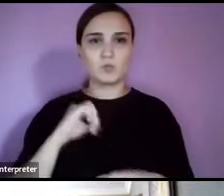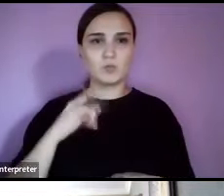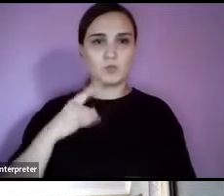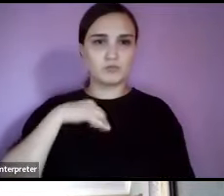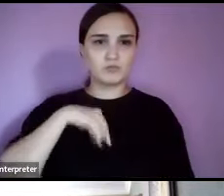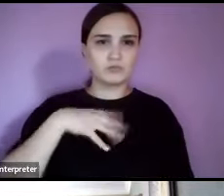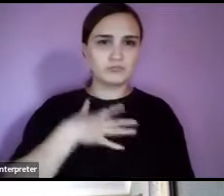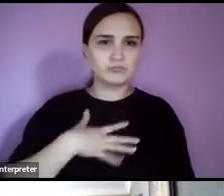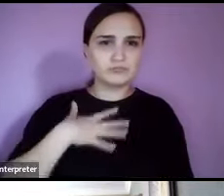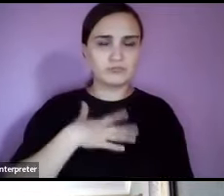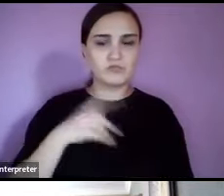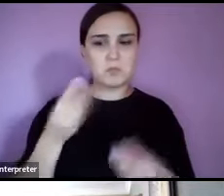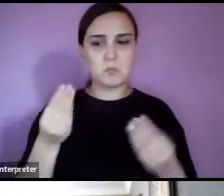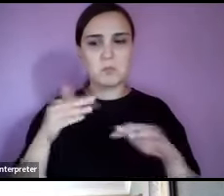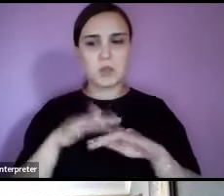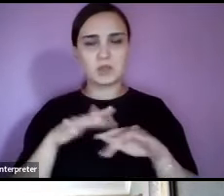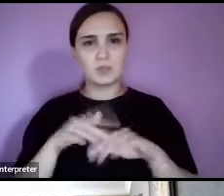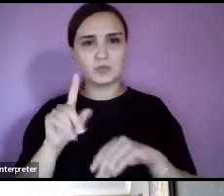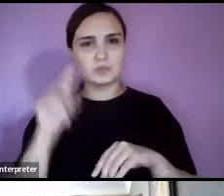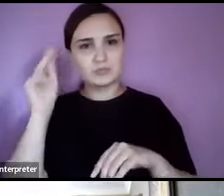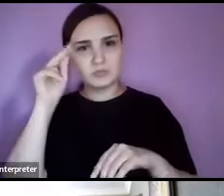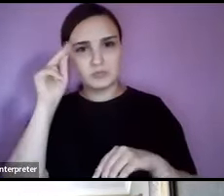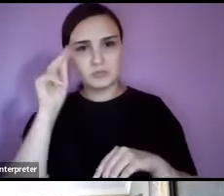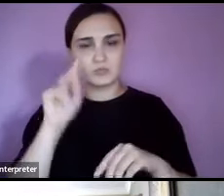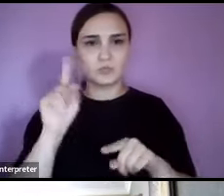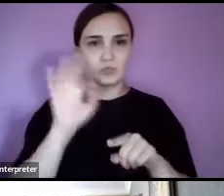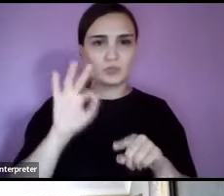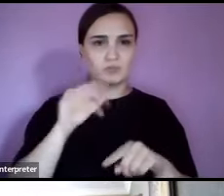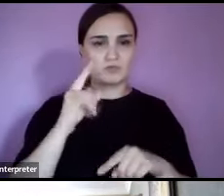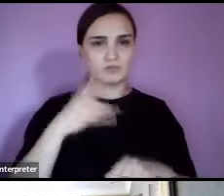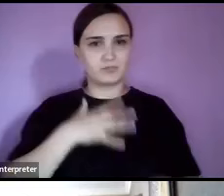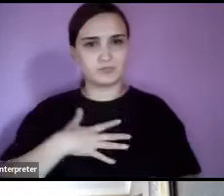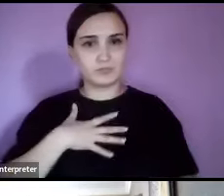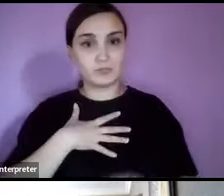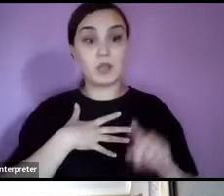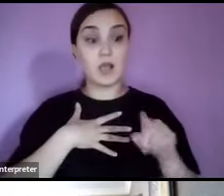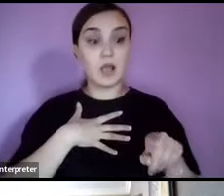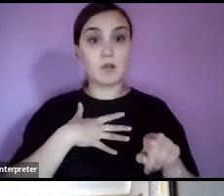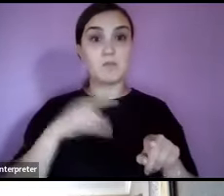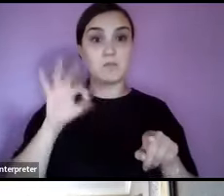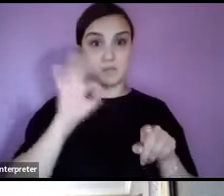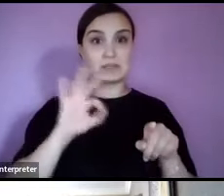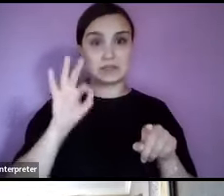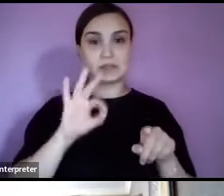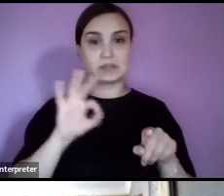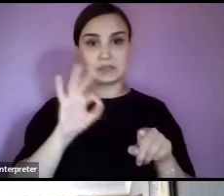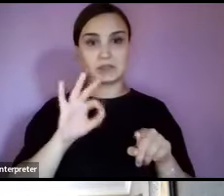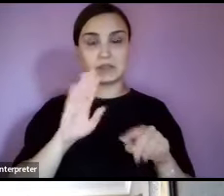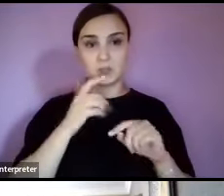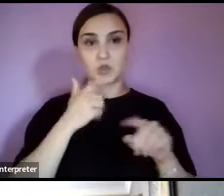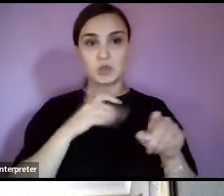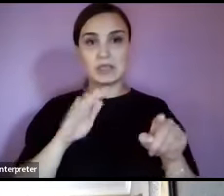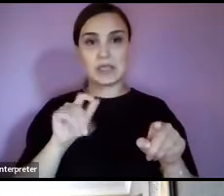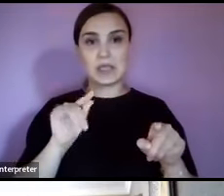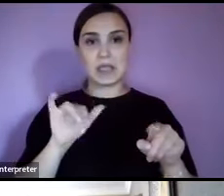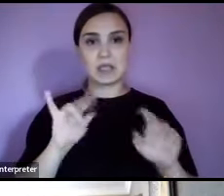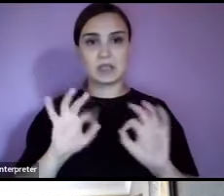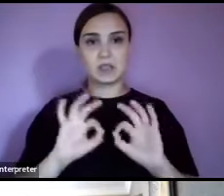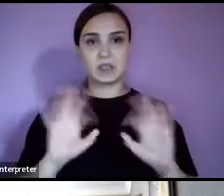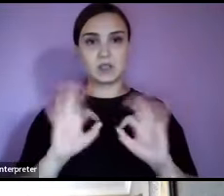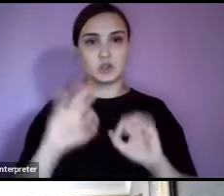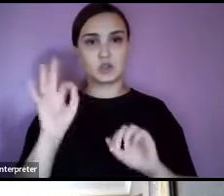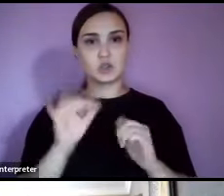რომელიმე საგანთან, მათემატიკასთან, ან რომელიმე საგანთან დაკავშირებით და ამ ხრივ ამაზე შეხოთშორის კონტექსტში ხშირად საუბრობს,